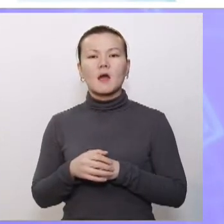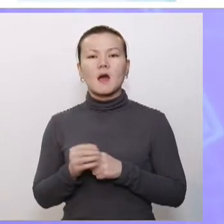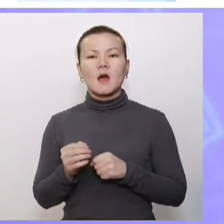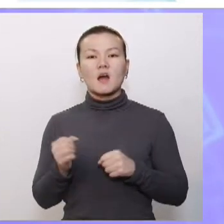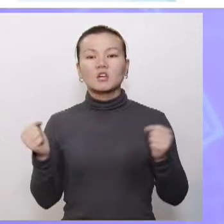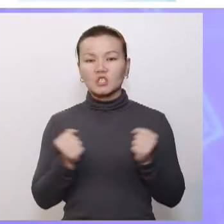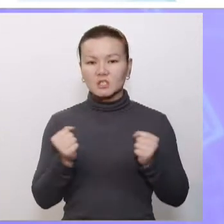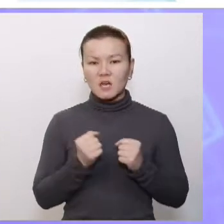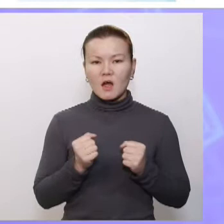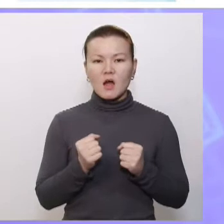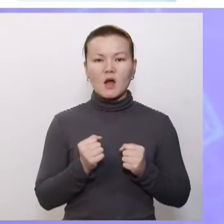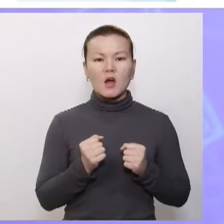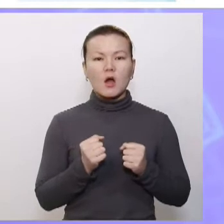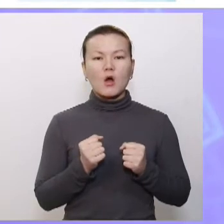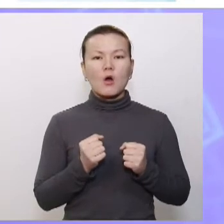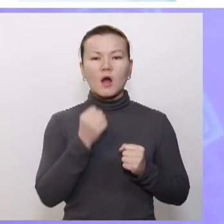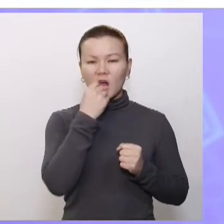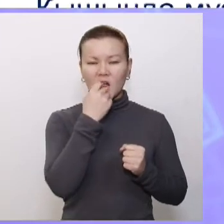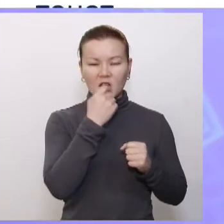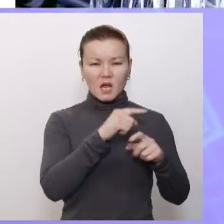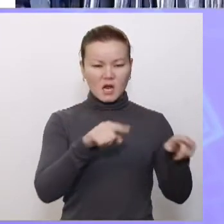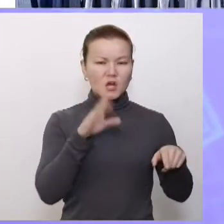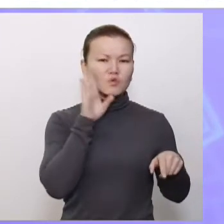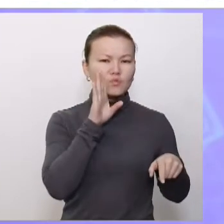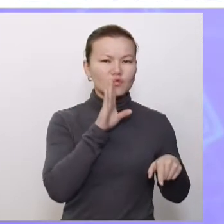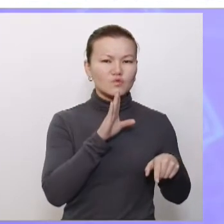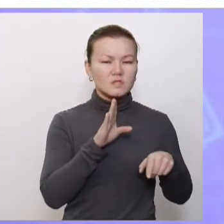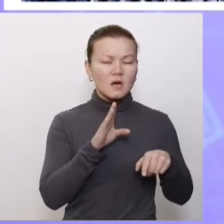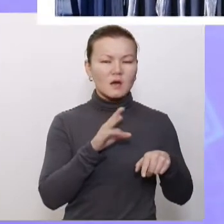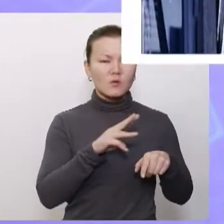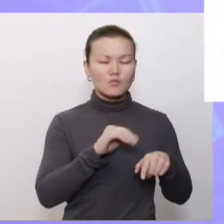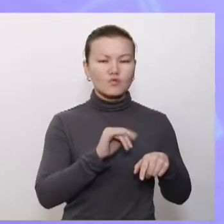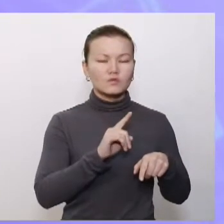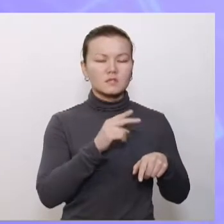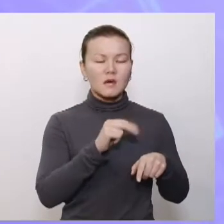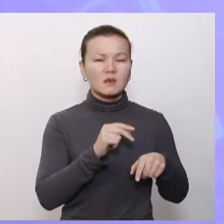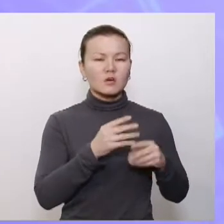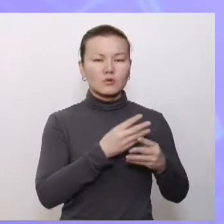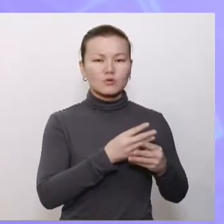Кышында муздар тоңот. Анткени күн суук болот.